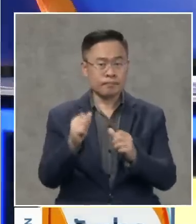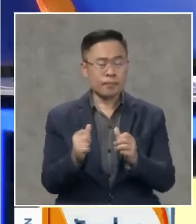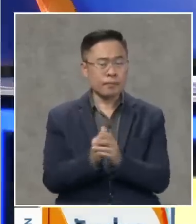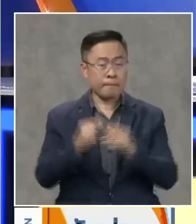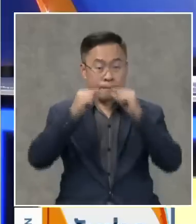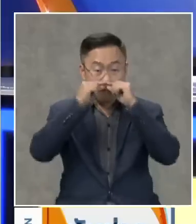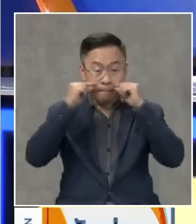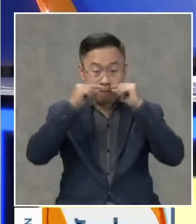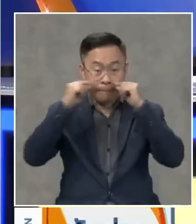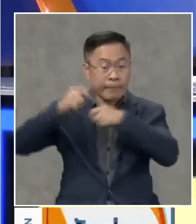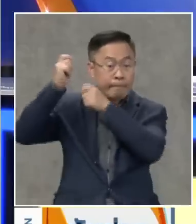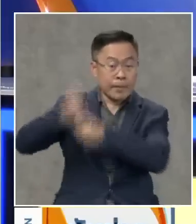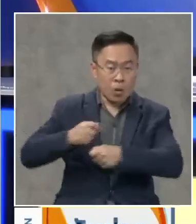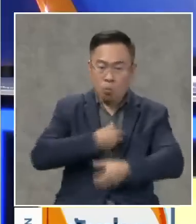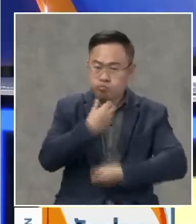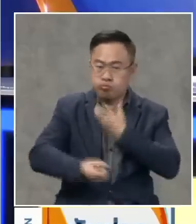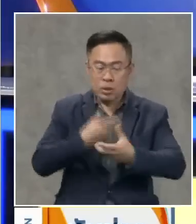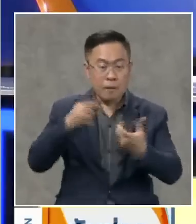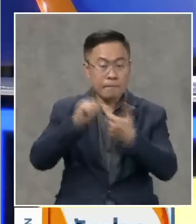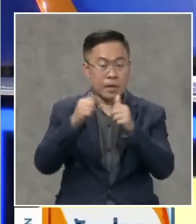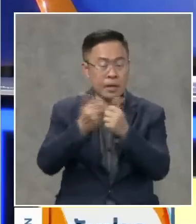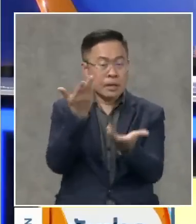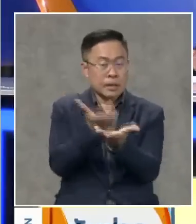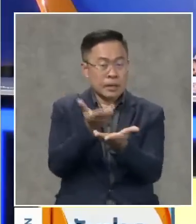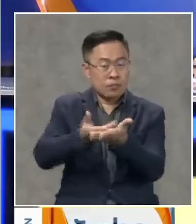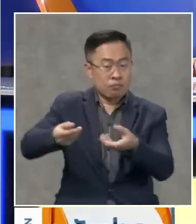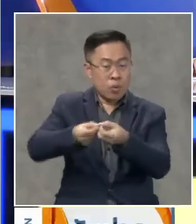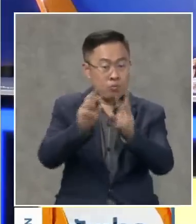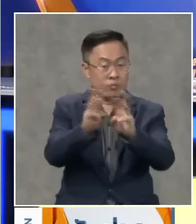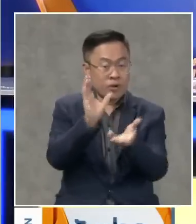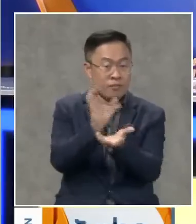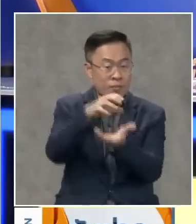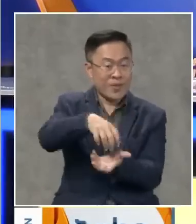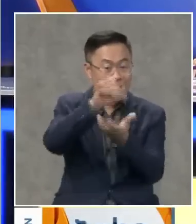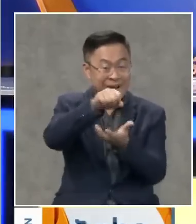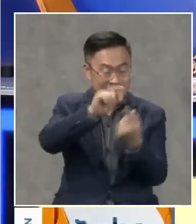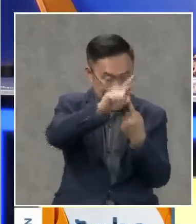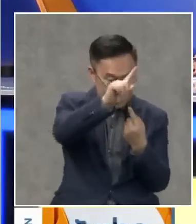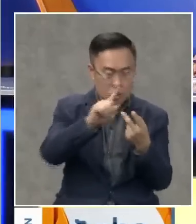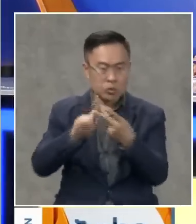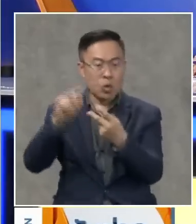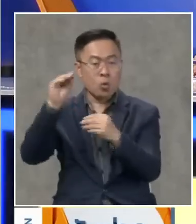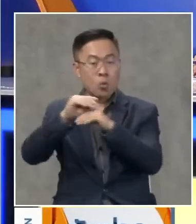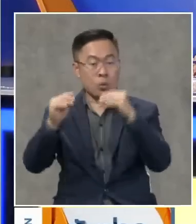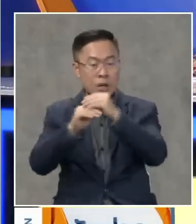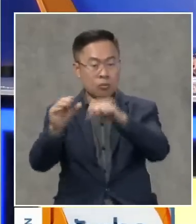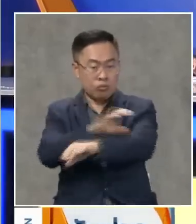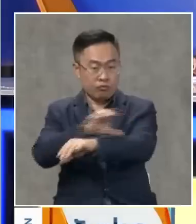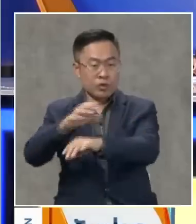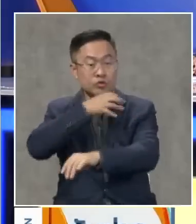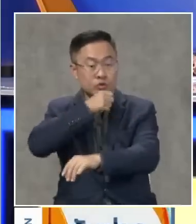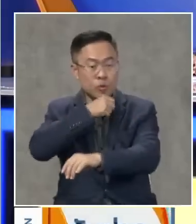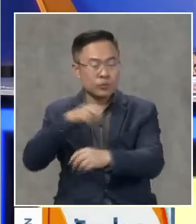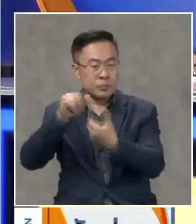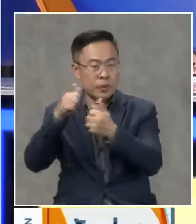ณชูวิทย์กันหน่อยนะคะที่ก่อนหน้านี้แฉพนันออนไลน์ล่าสุดมาแฉเรื่องของการทุจริตโครงการรถไฟสายสีส้มกันแล้ว